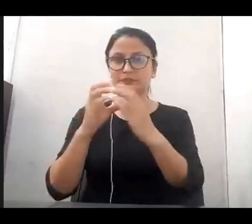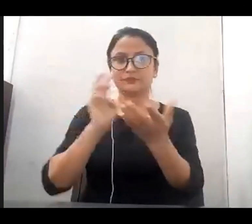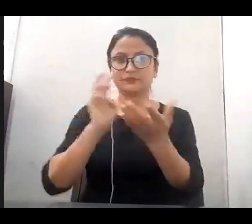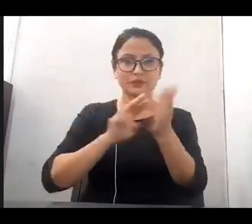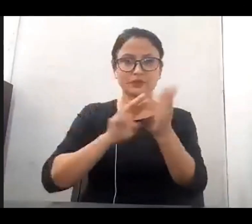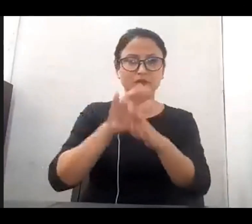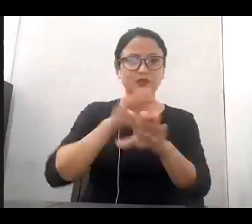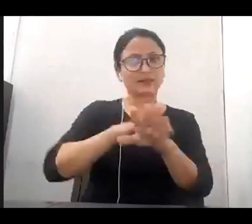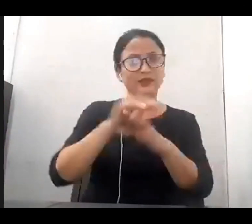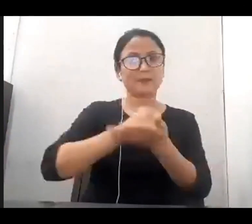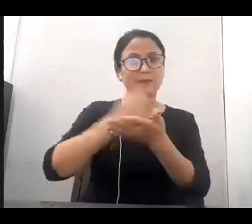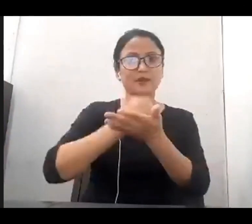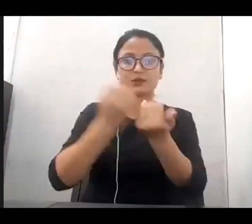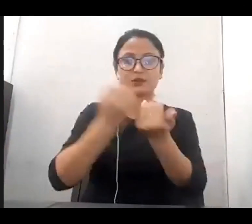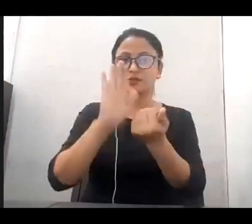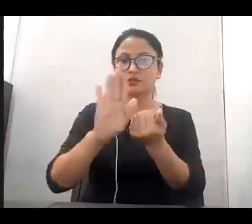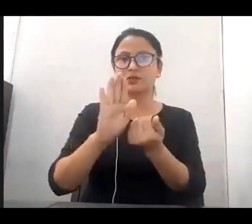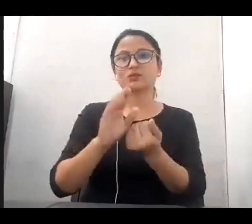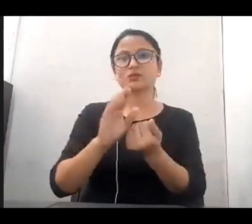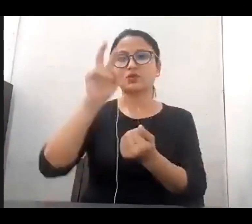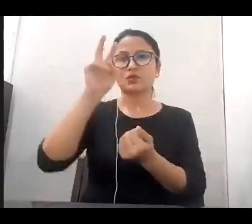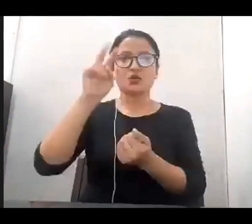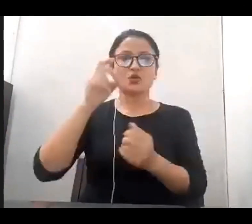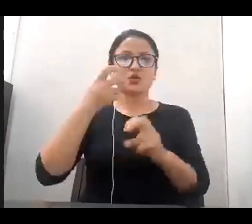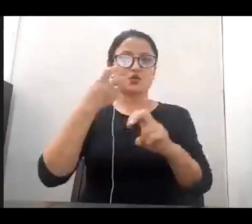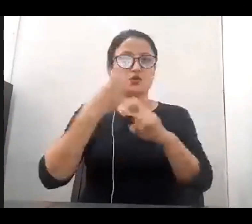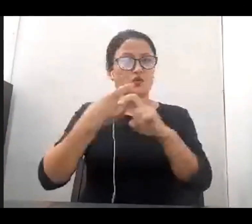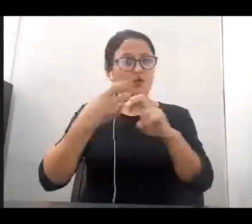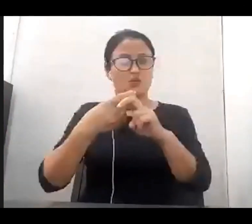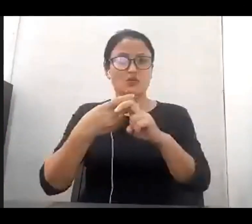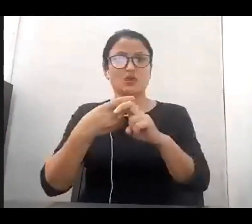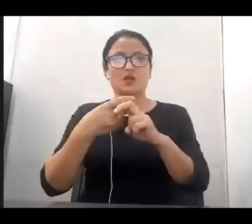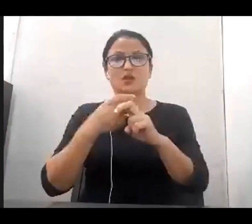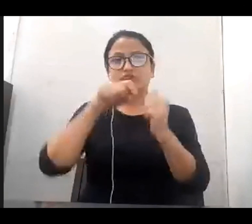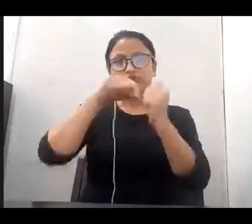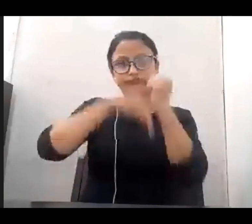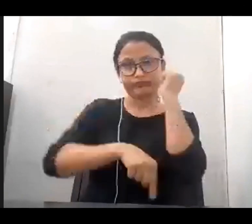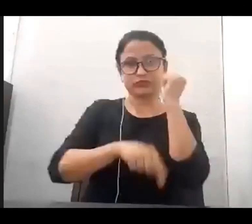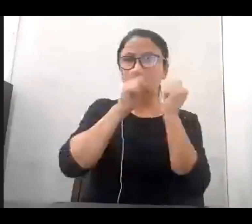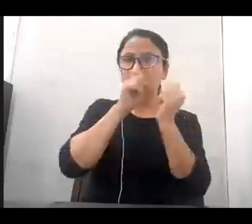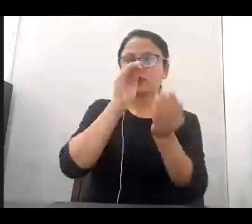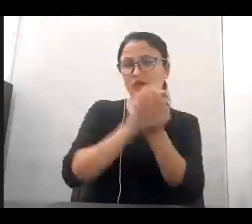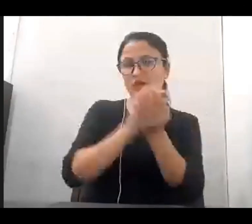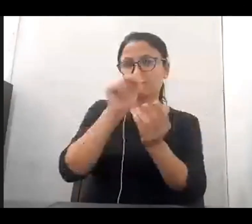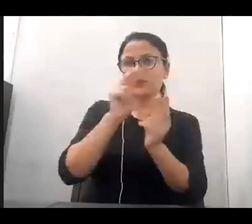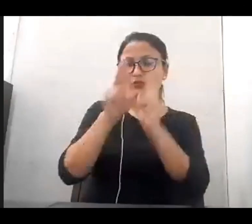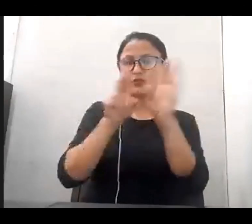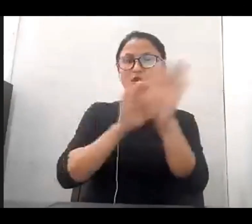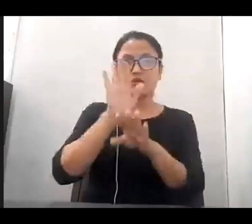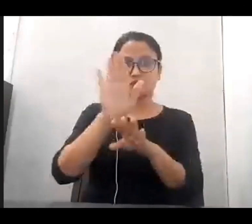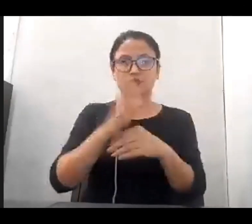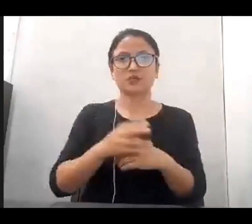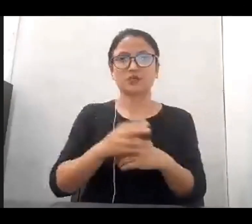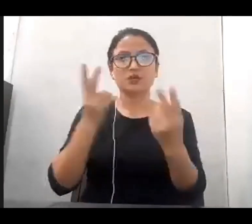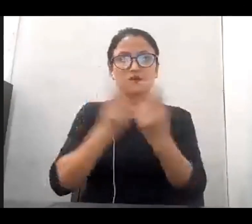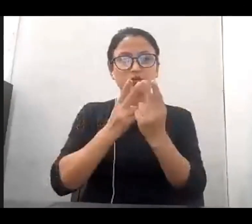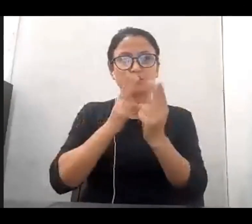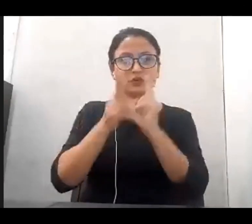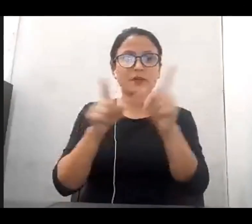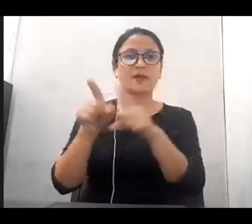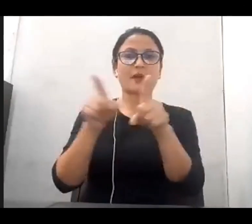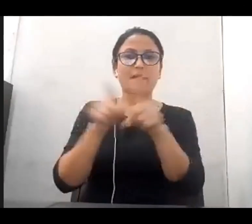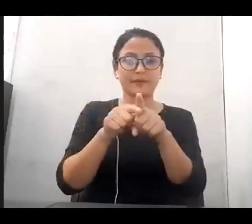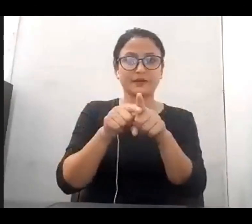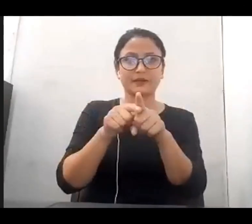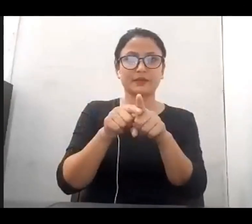छ, होइन, अब गोपनीयता राख्नुपर्ने चिजहरू छ, यस्तो चिजमा पनि यसरी मतलब यस्तो